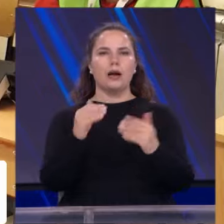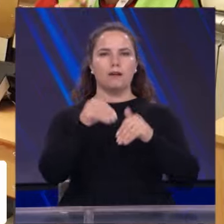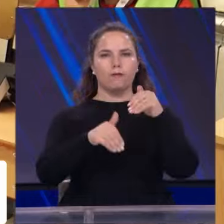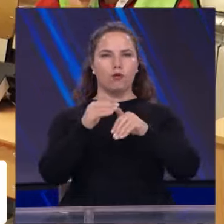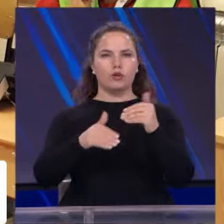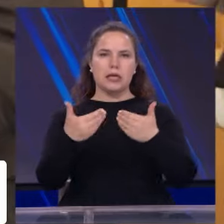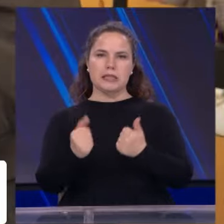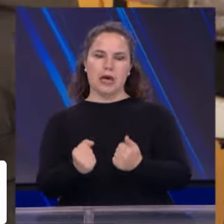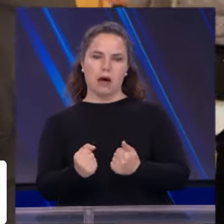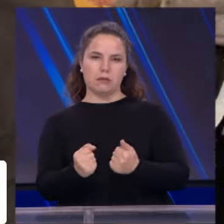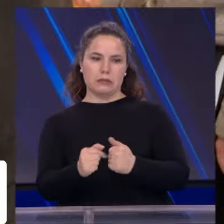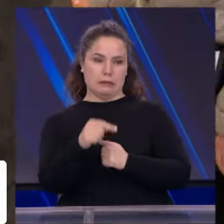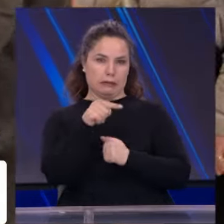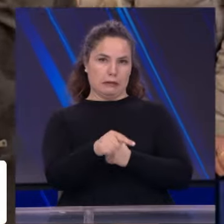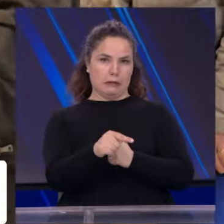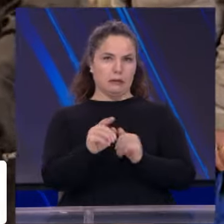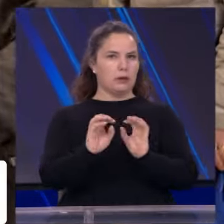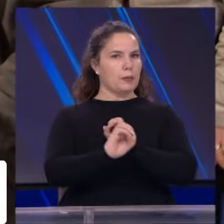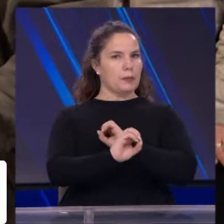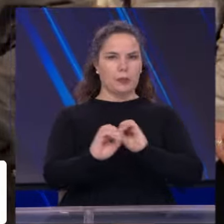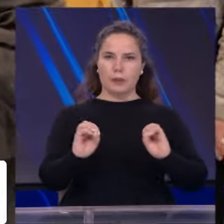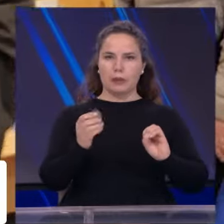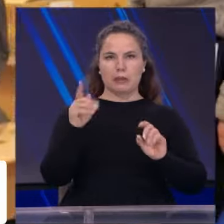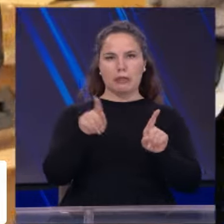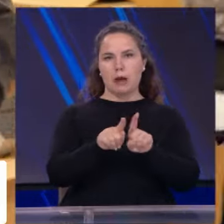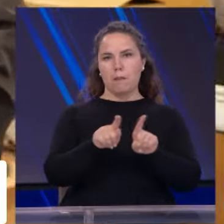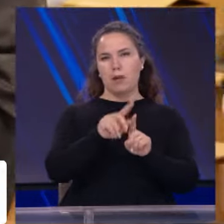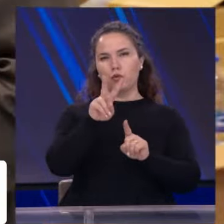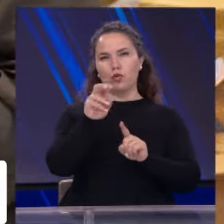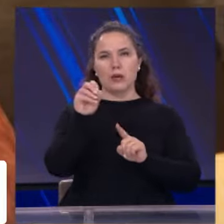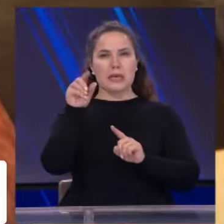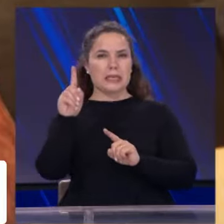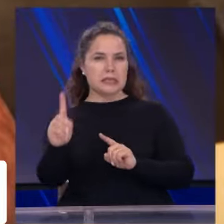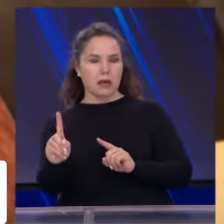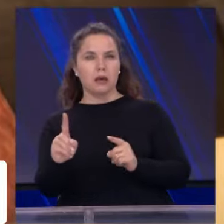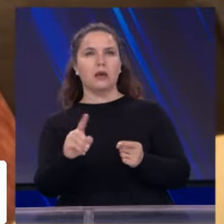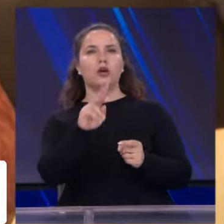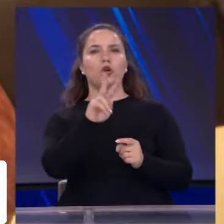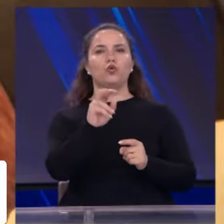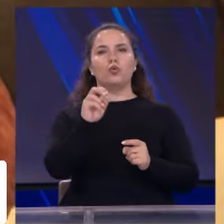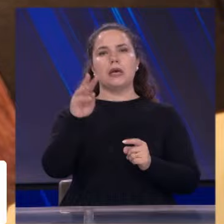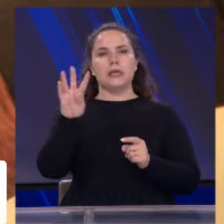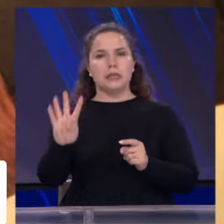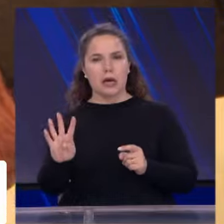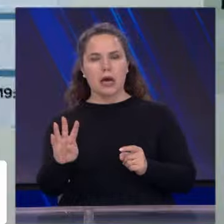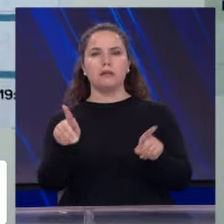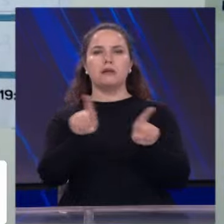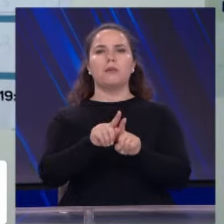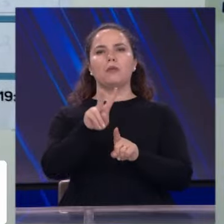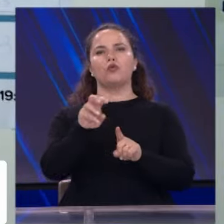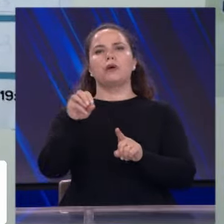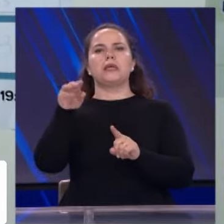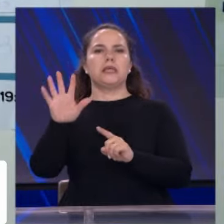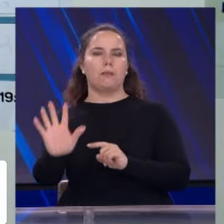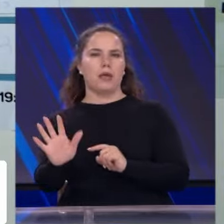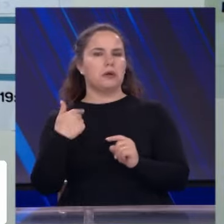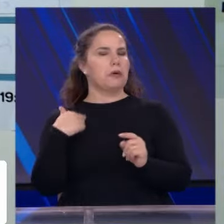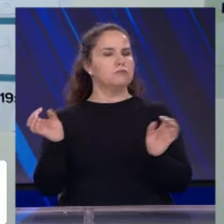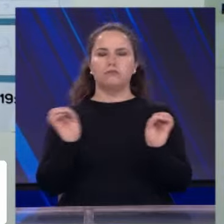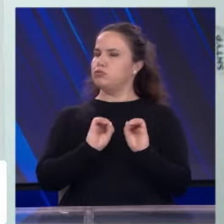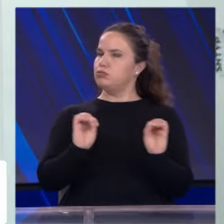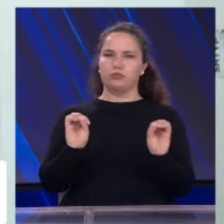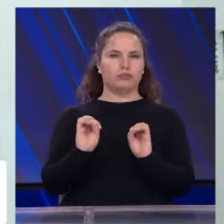zgjedhjeve. Këtë regulatori nuk e bëri as për parlamentaret e 2021-shit, dhe as nuk pritet ta bëj për 2025-ën. Ai është një komision ku dy